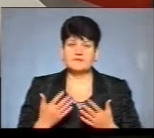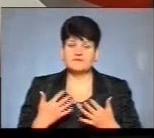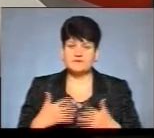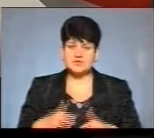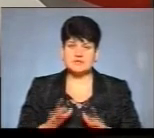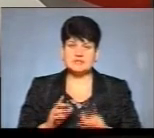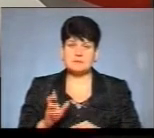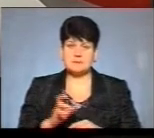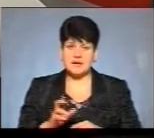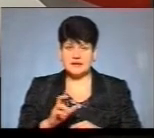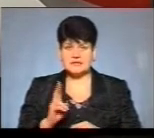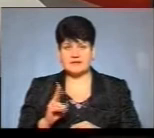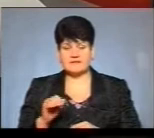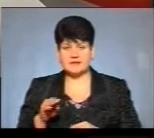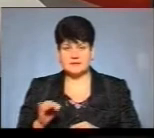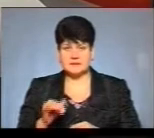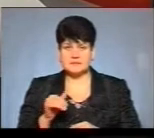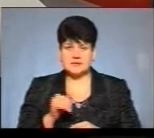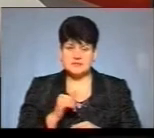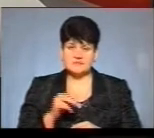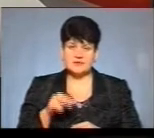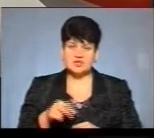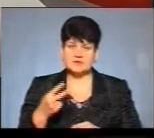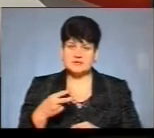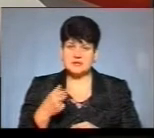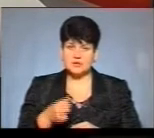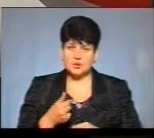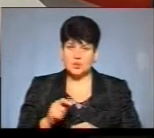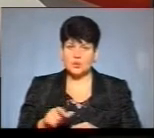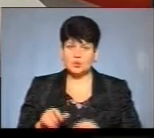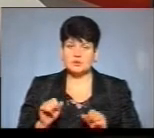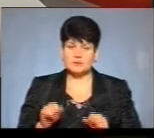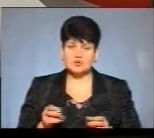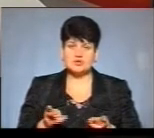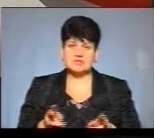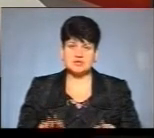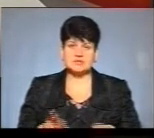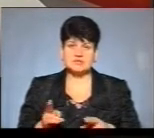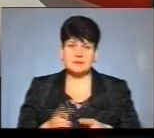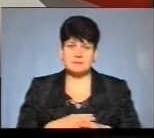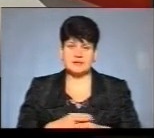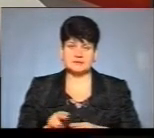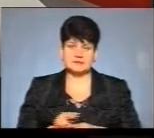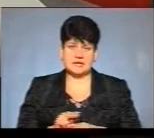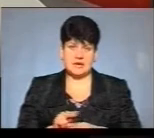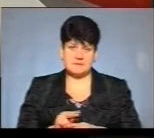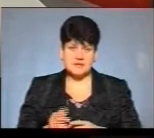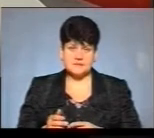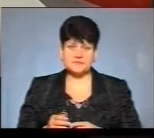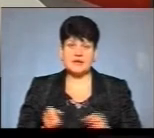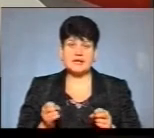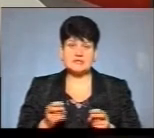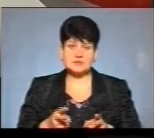навіть з березня-квітня місяця 2020 року люди можуть залишитися без терапії, тобто